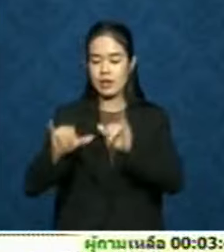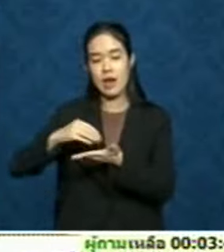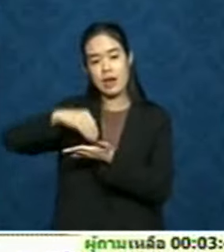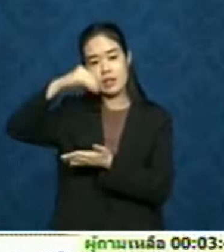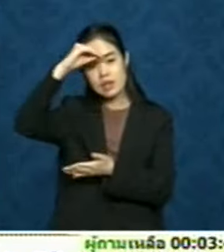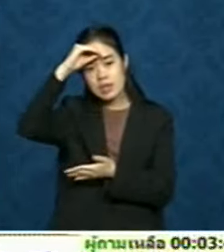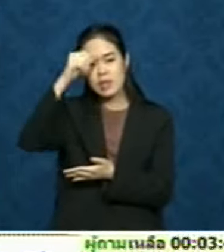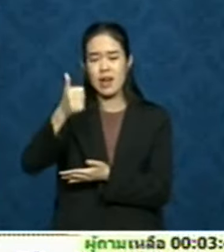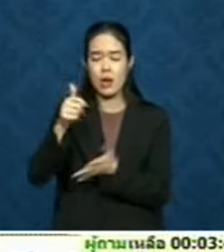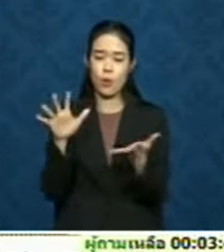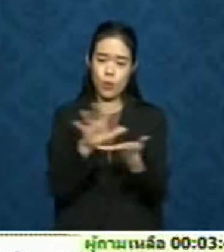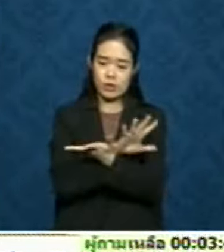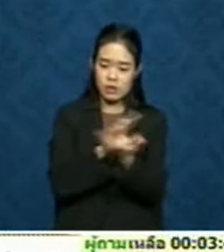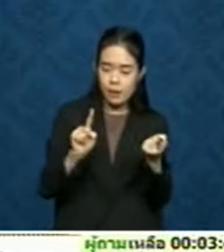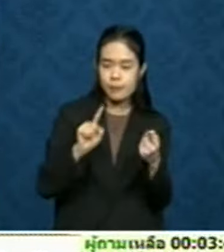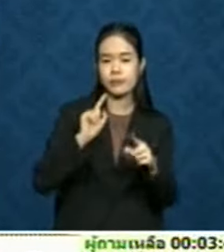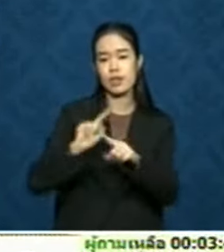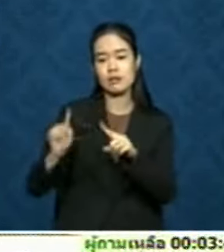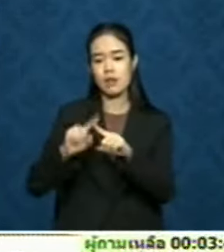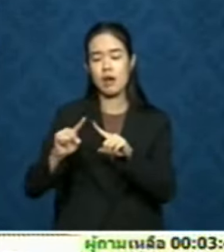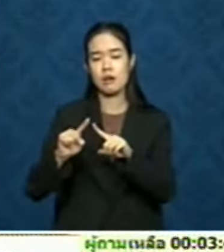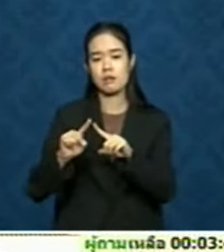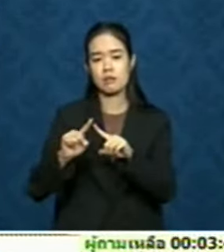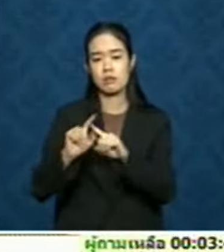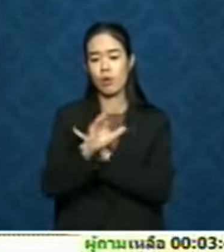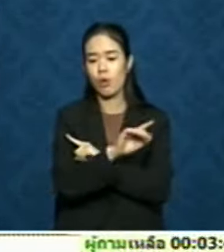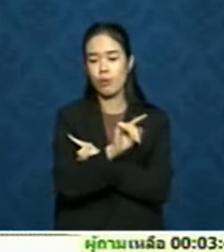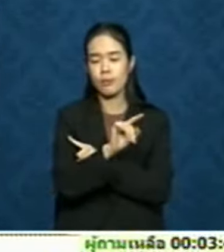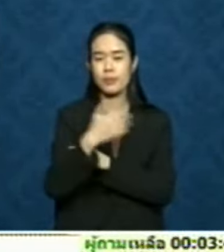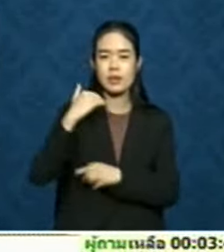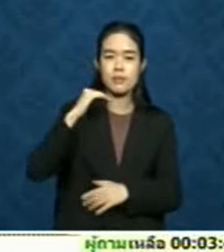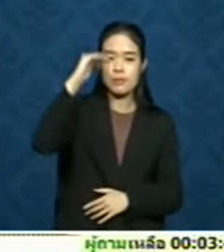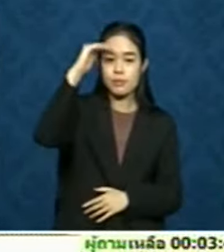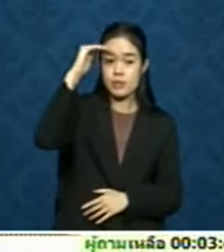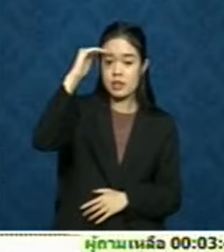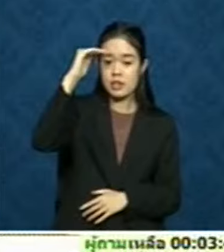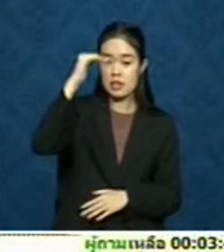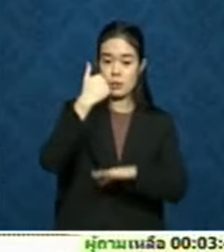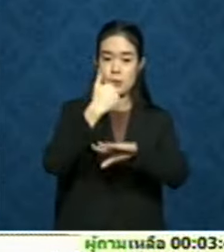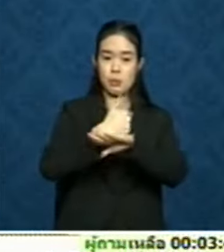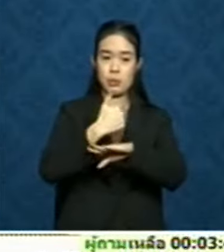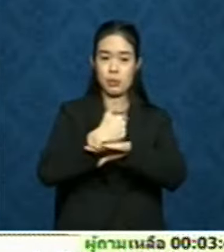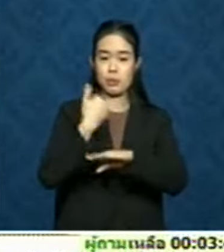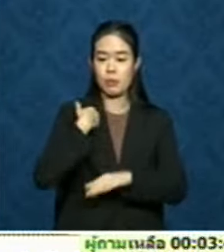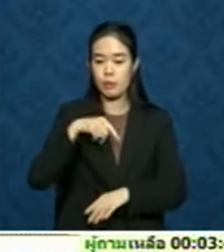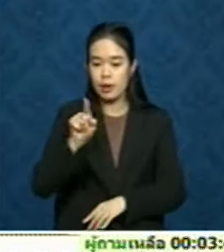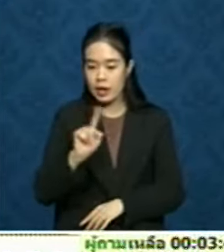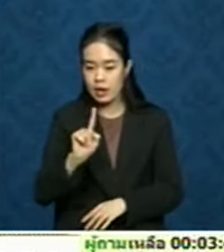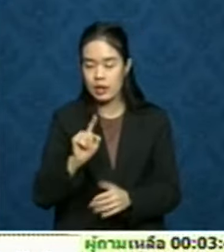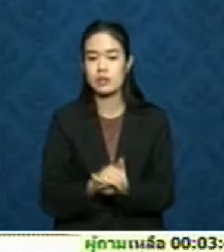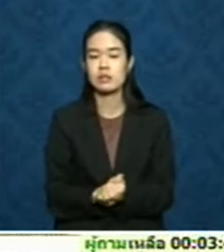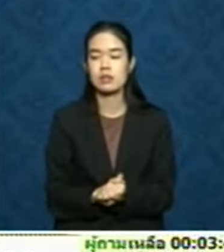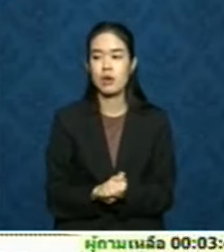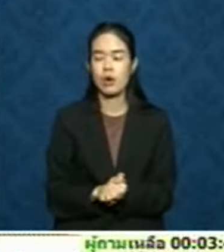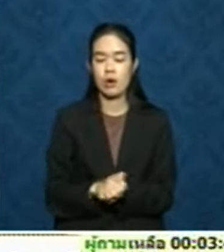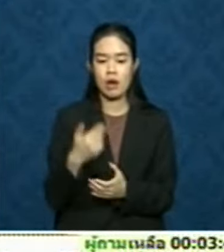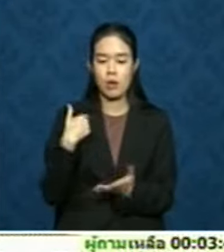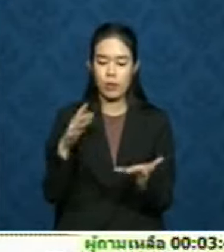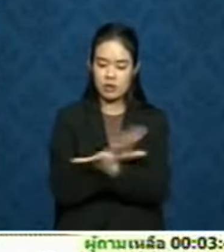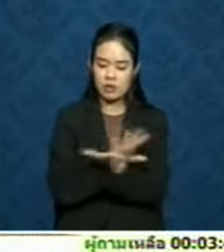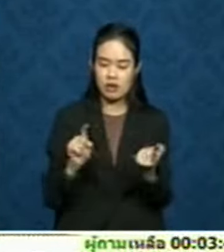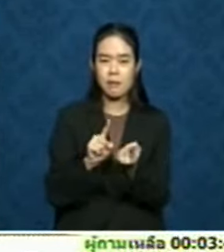ค่านิยมลดการกระทบกระทั่งนะครับระหว่างรุ่นพี่ที่เป็นแกนนำตัดวงกรการสืบทอดวัฒนธรรมที่ไม่ดีไม่